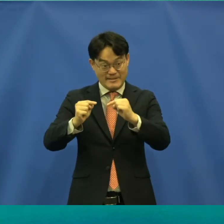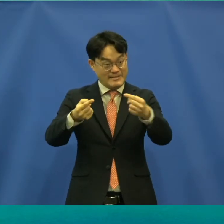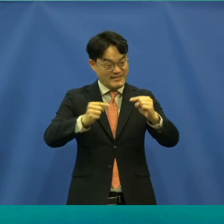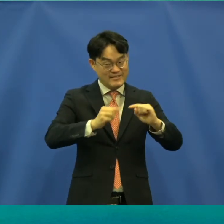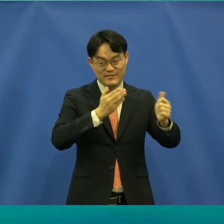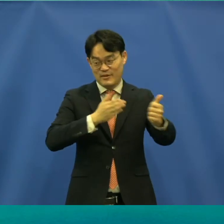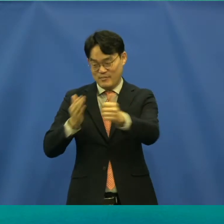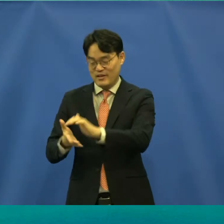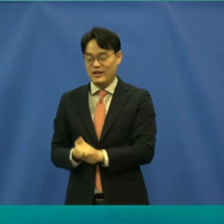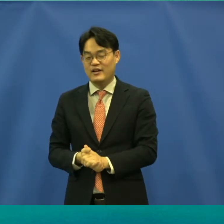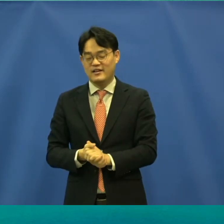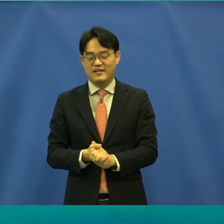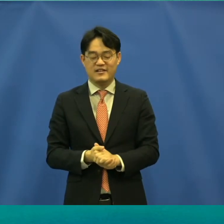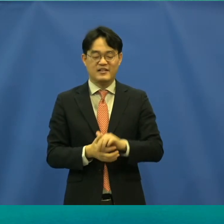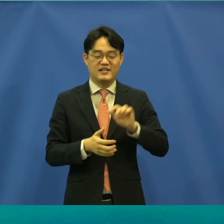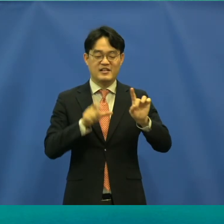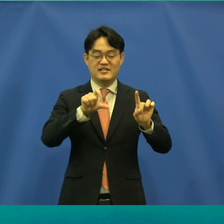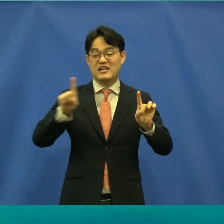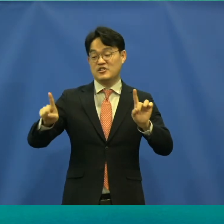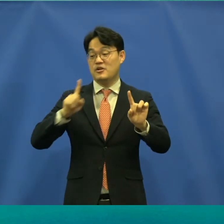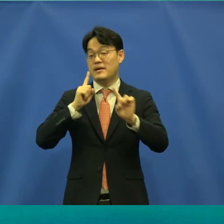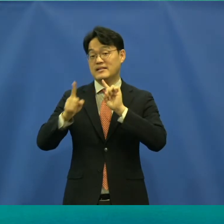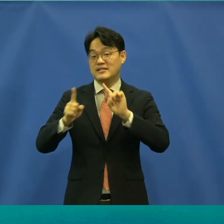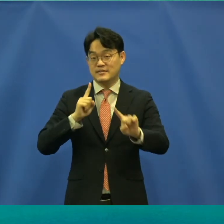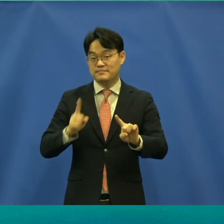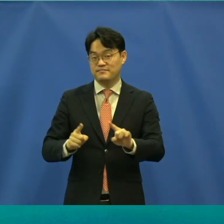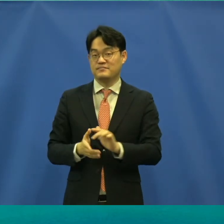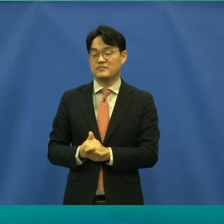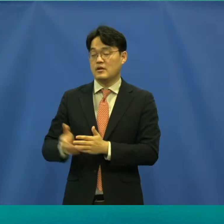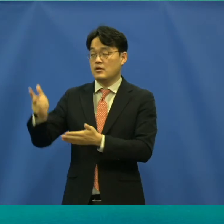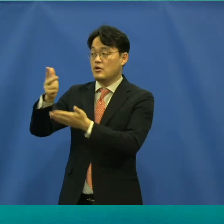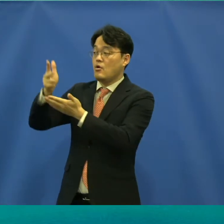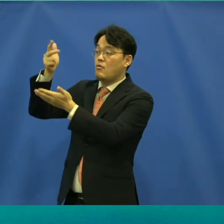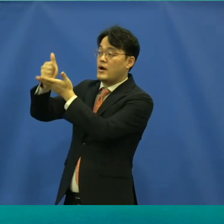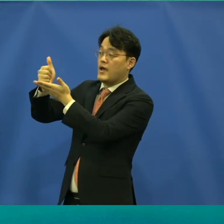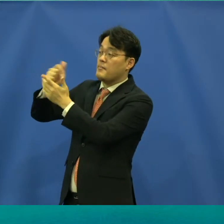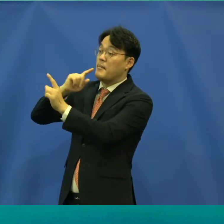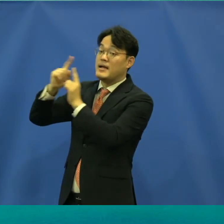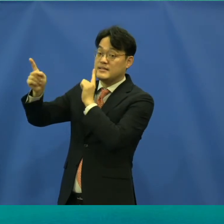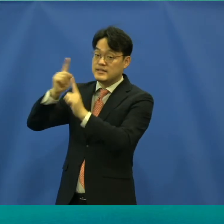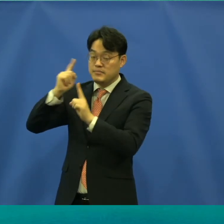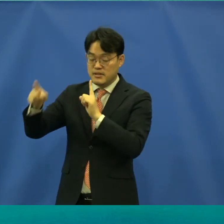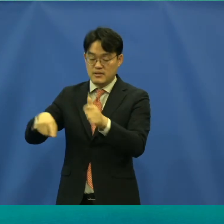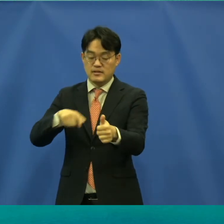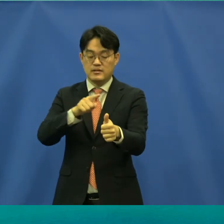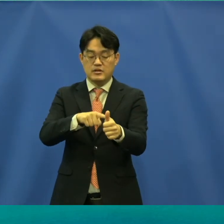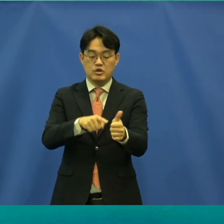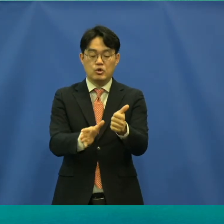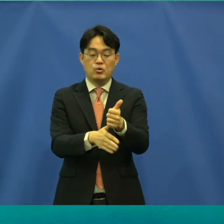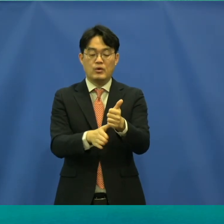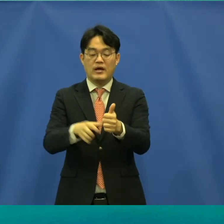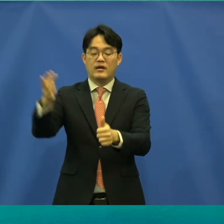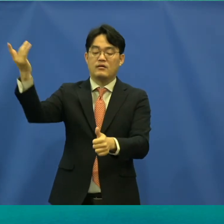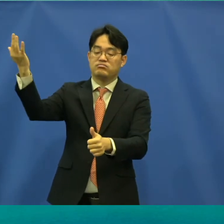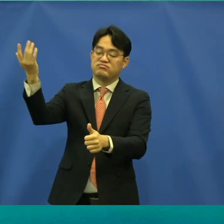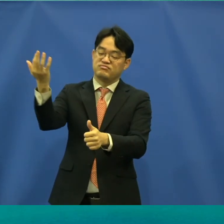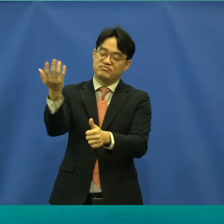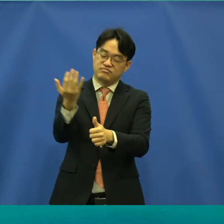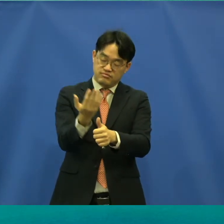임하니라 이르시되 그랬습니다. 자, 여호와의 말씀이 임하니라.